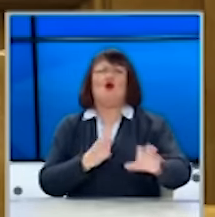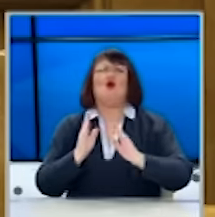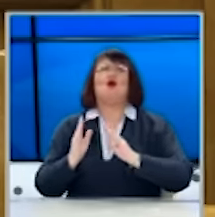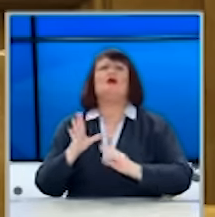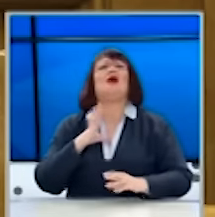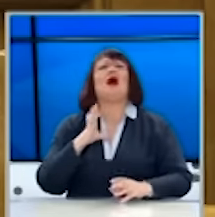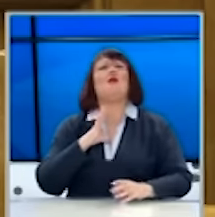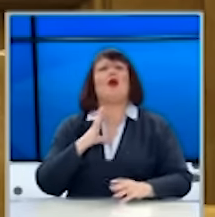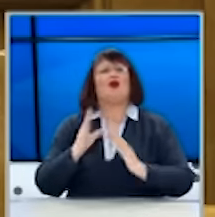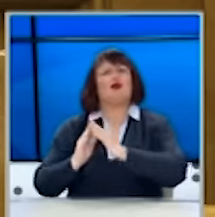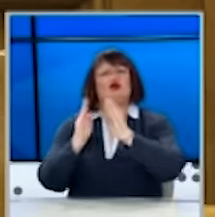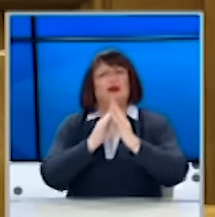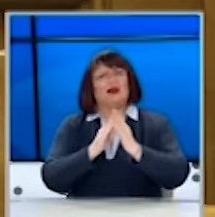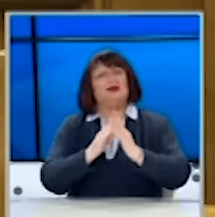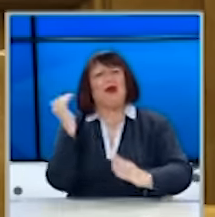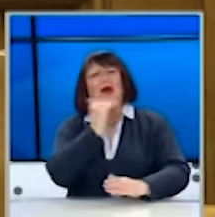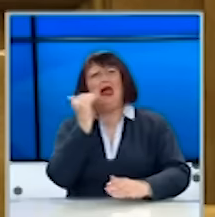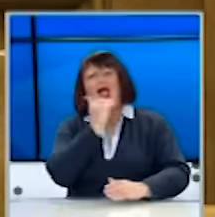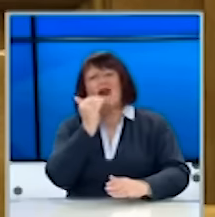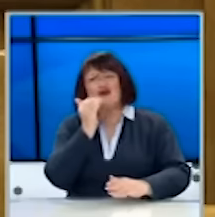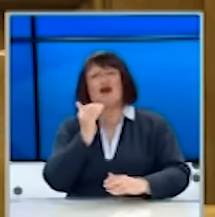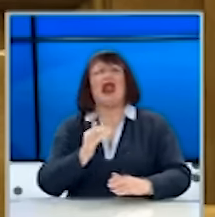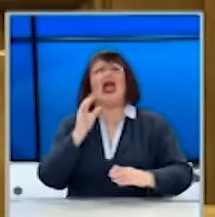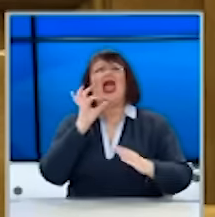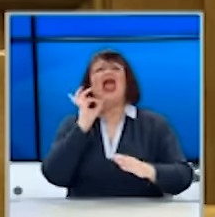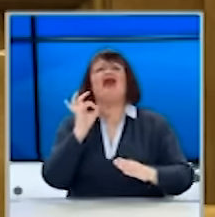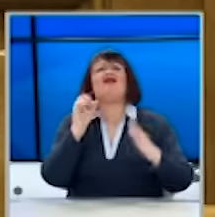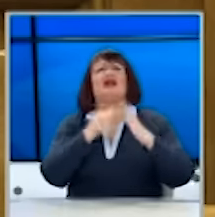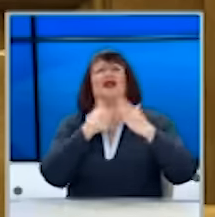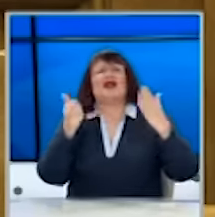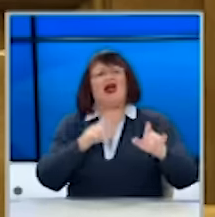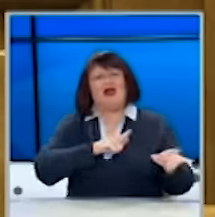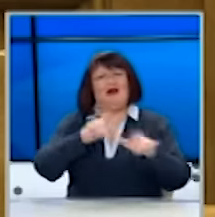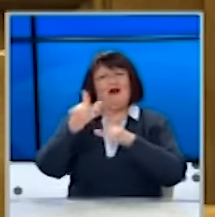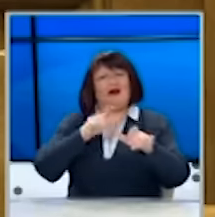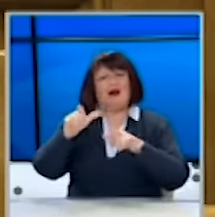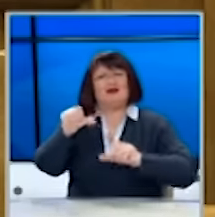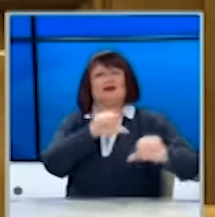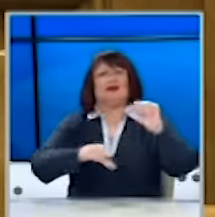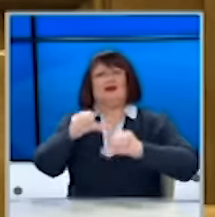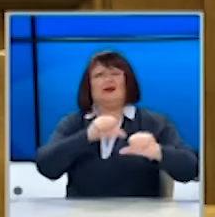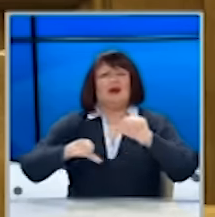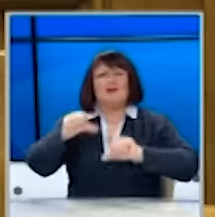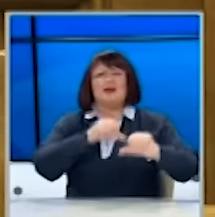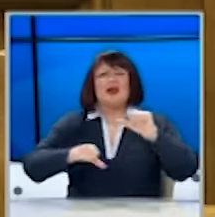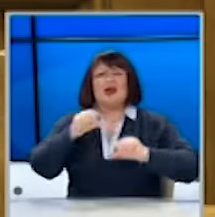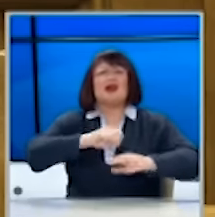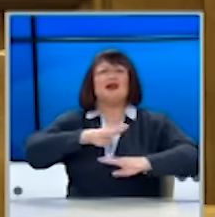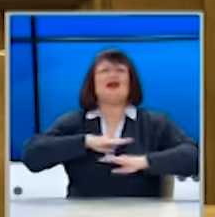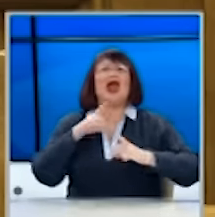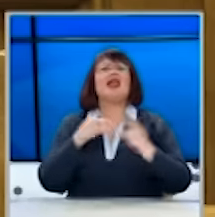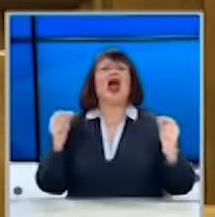φρεγάτες στην Ερυθρά Θάλασσα και F-16 να συνοδεύουν πυρηνικά βομβαρδιστικά σε νατοικές